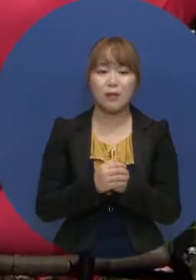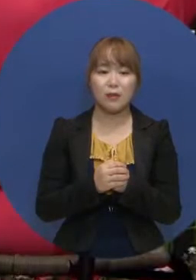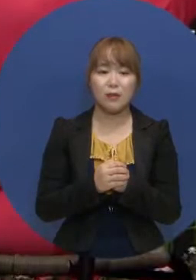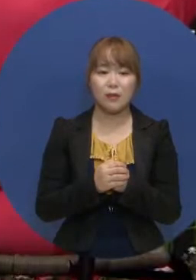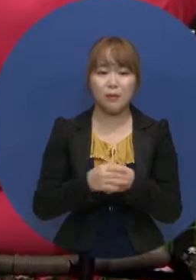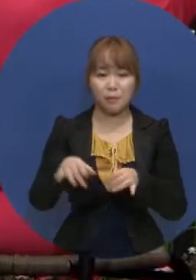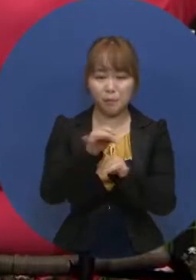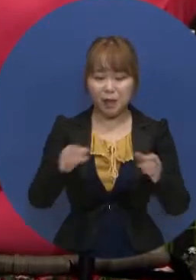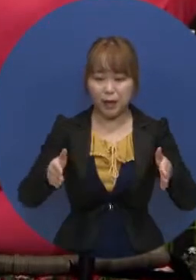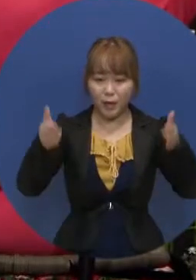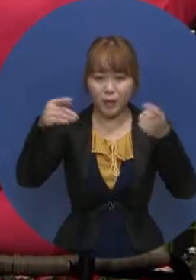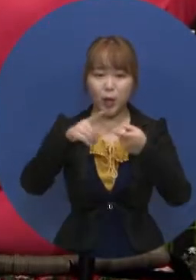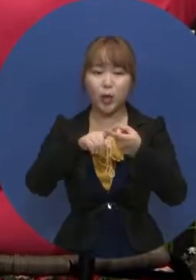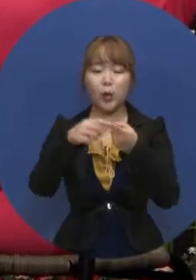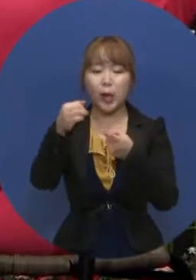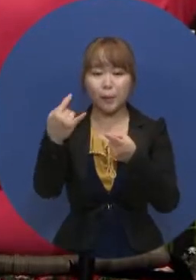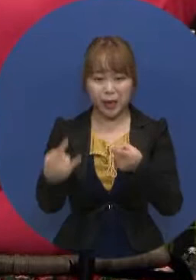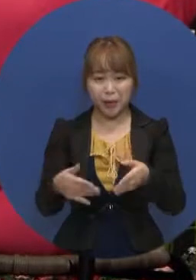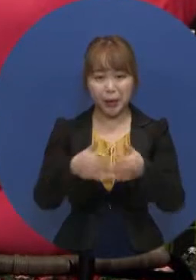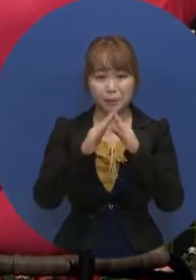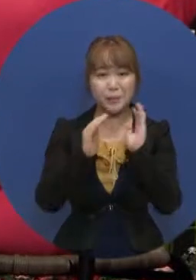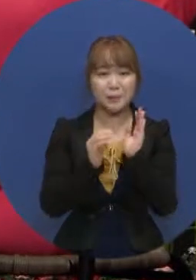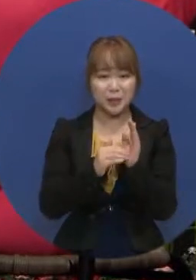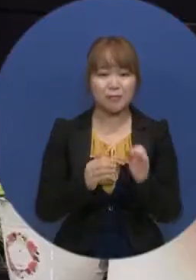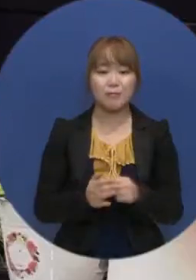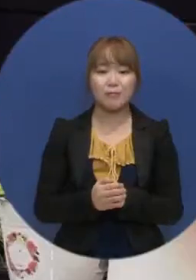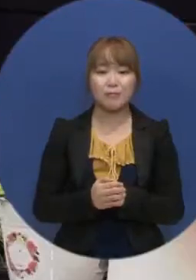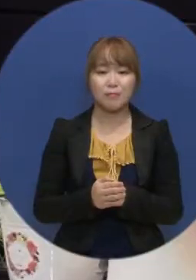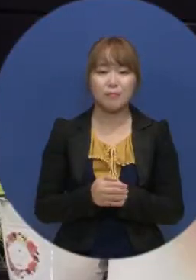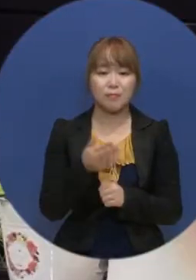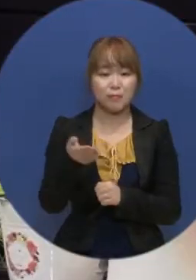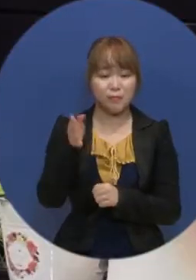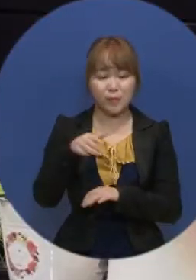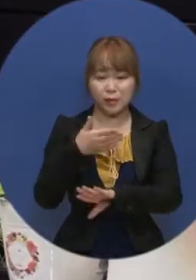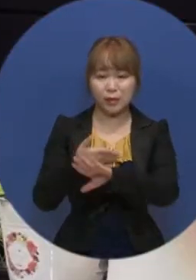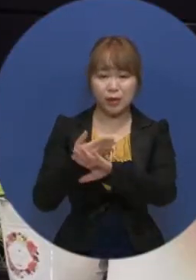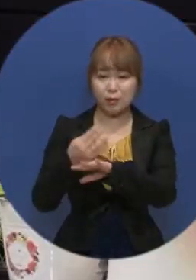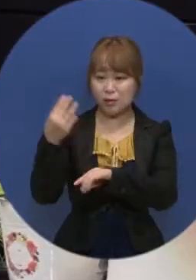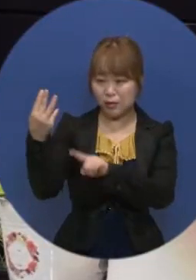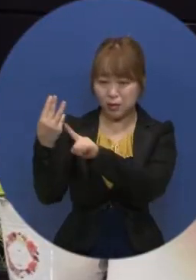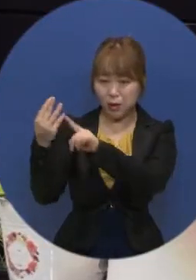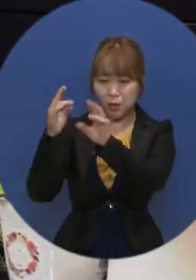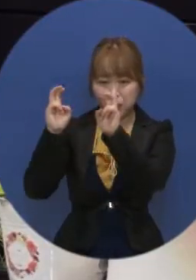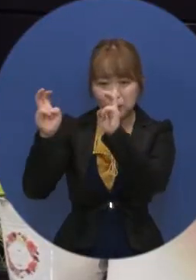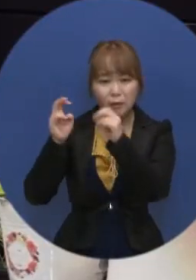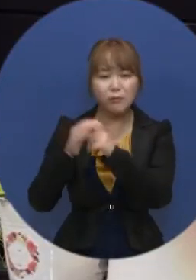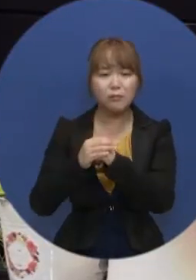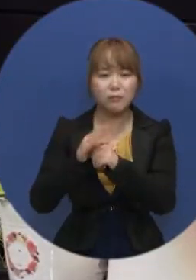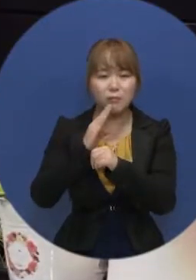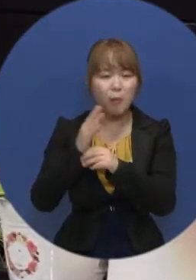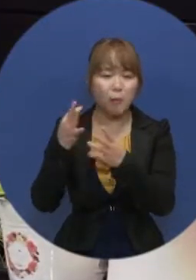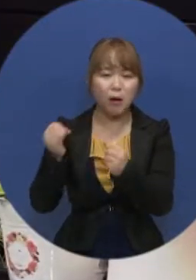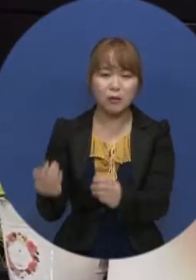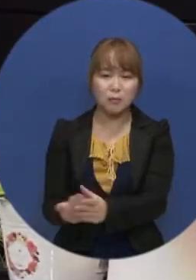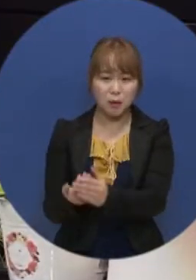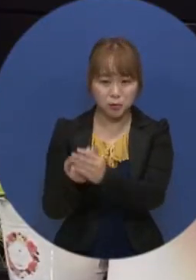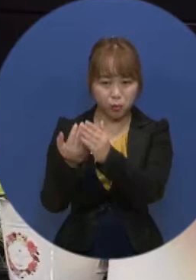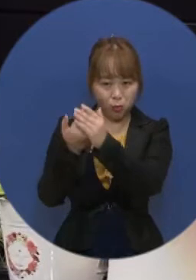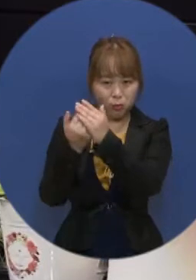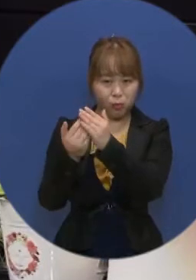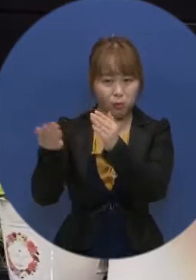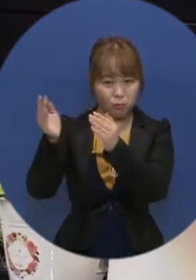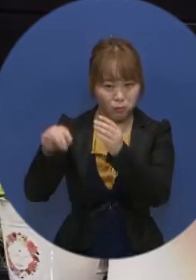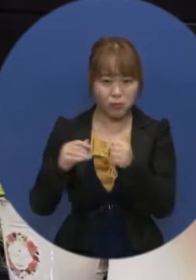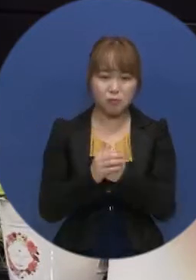백화점 연합회를 구성했었어요. 네네. 그런데 다른 3개 회사는 네. 상당히 그 발전하는데